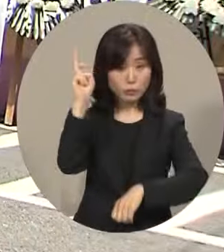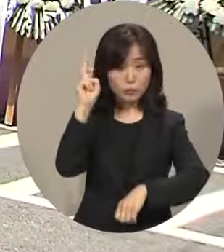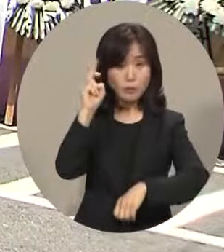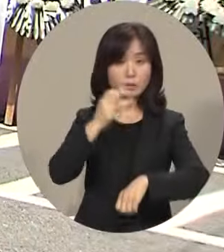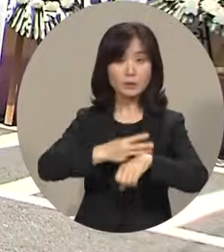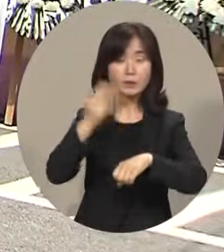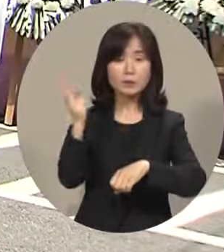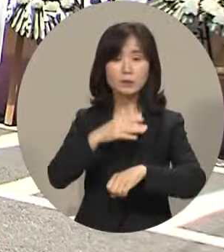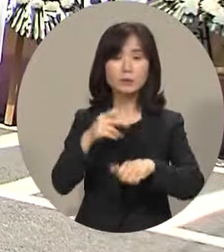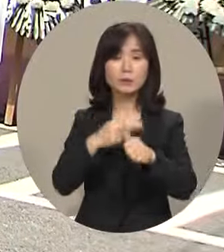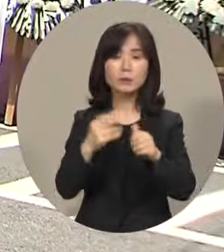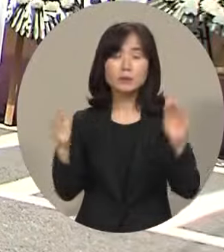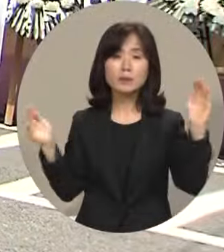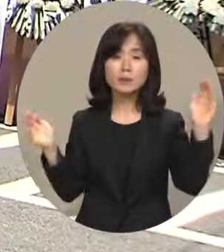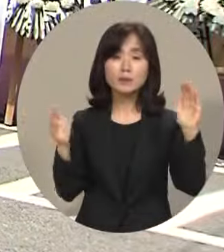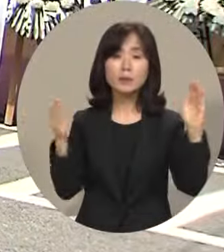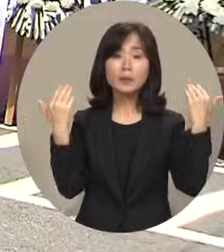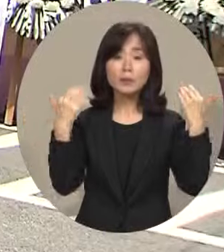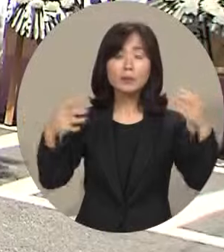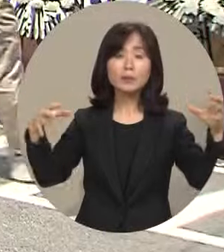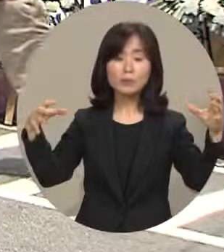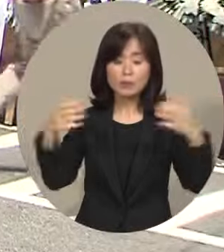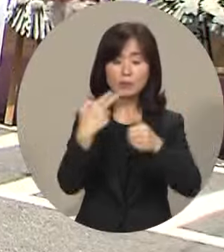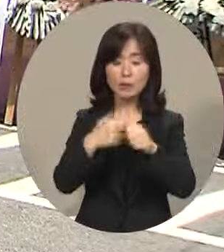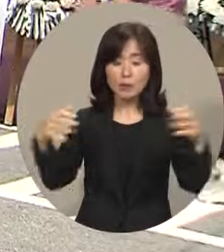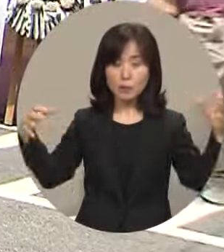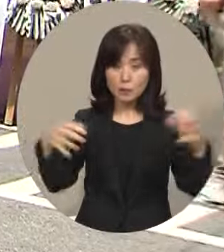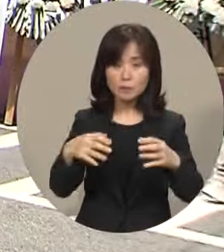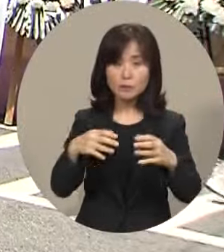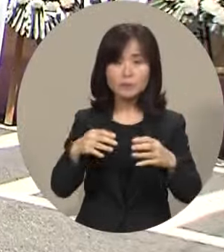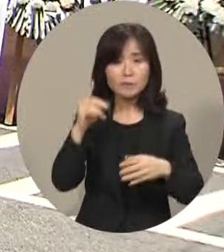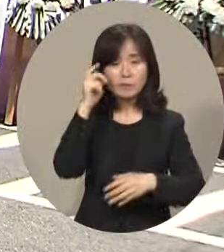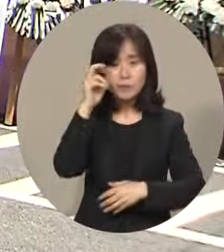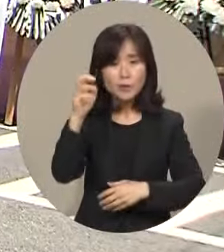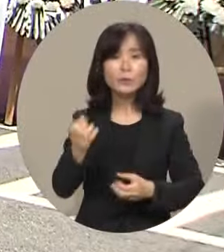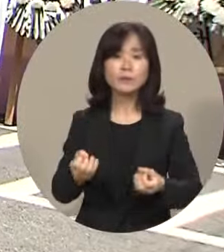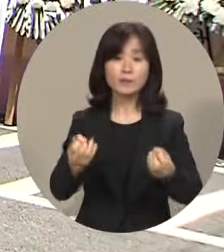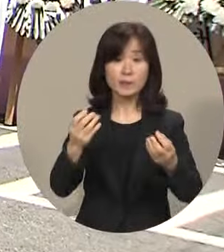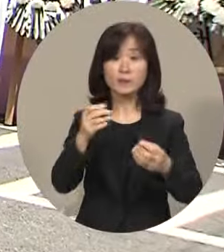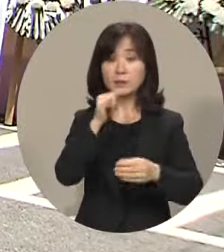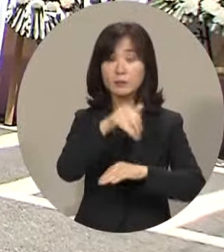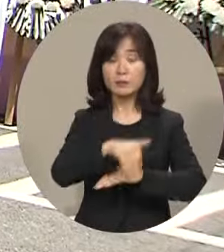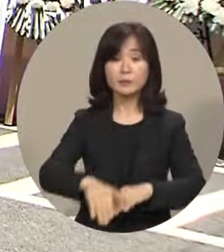모인 가운데 추모 문화제가 열릴 예정입니다. EBS 뉴스 배아정입니다.